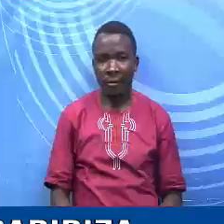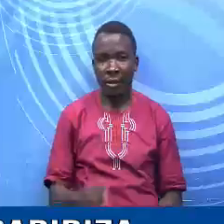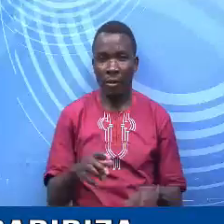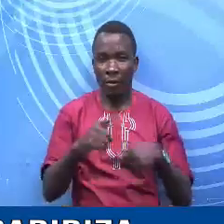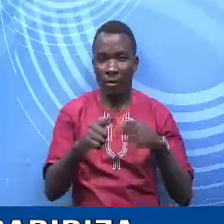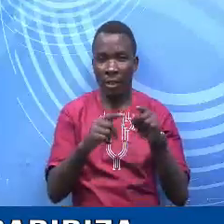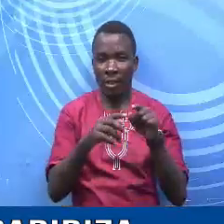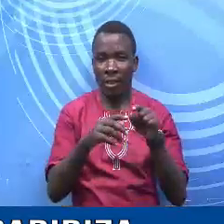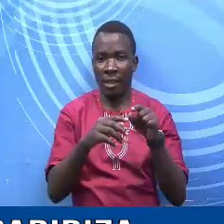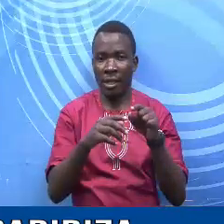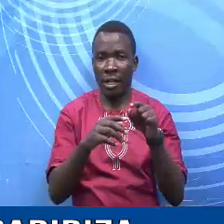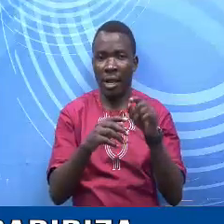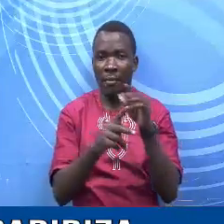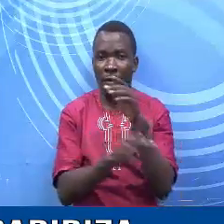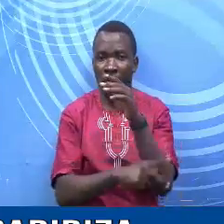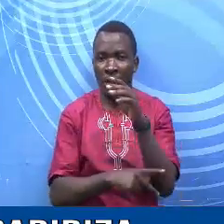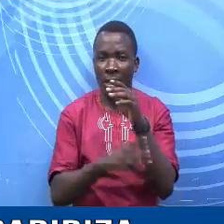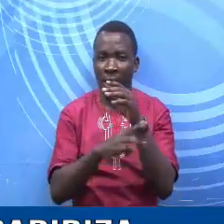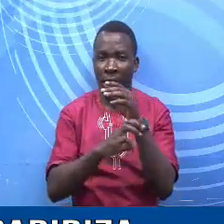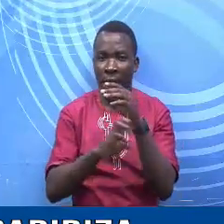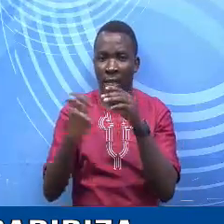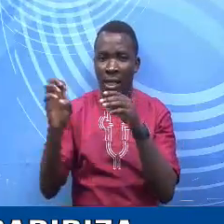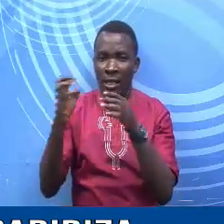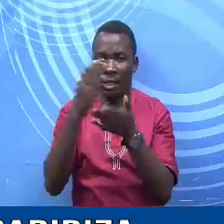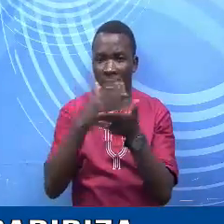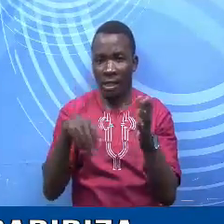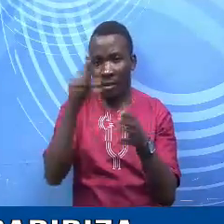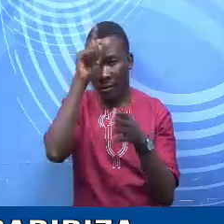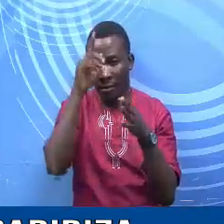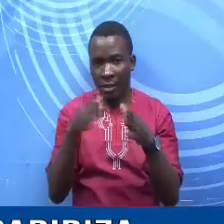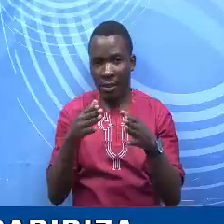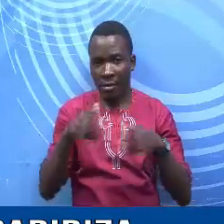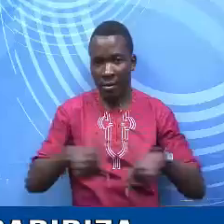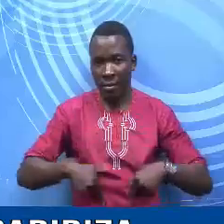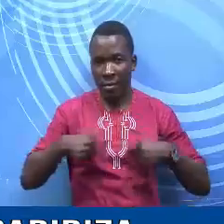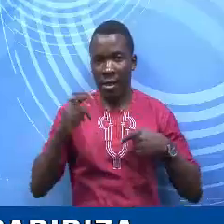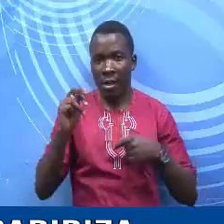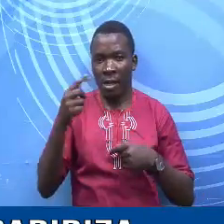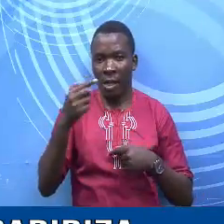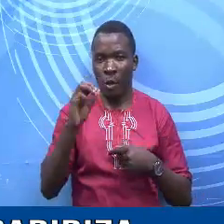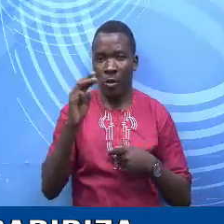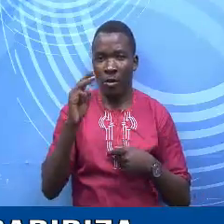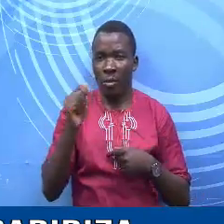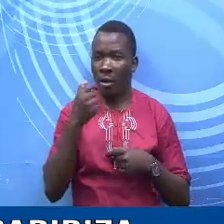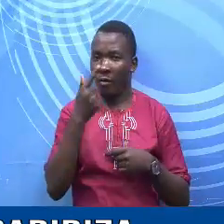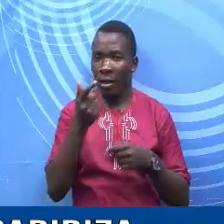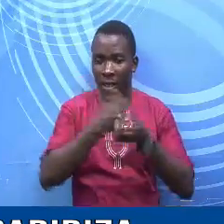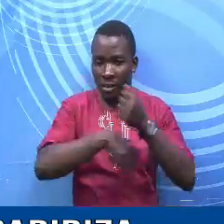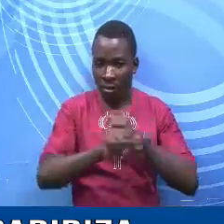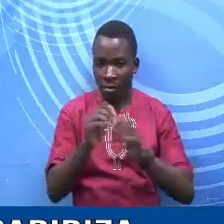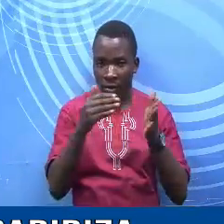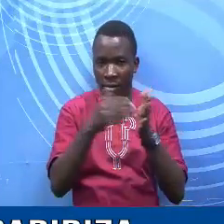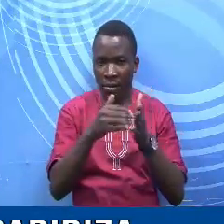Kurikije mu ntara y'Iburasirazuba, bamwe mu baturage batuye mu karere ka Ngoma baravuga ko kuba ibikorwa byabo byarakomwe mu nkokora